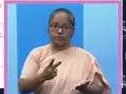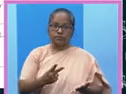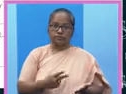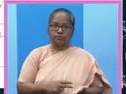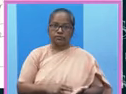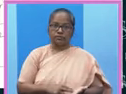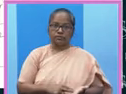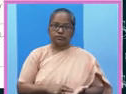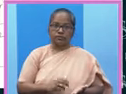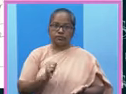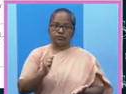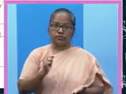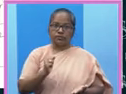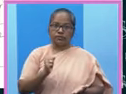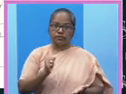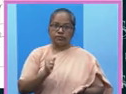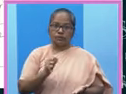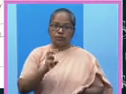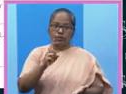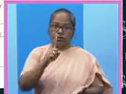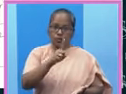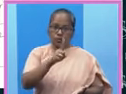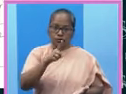சரிங்களா? இங்கே எதனுடைய பரப்பளவு சொல்ல போகிறோம்,